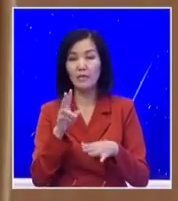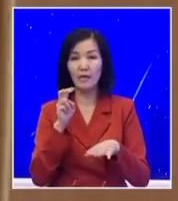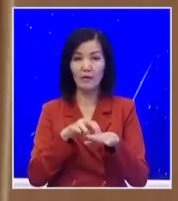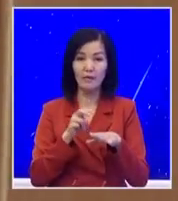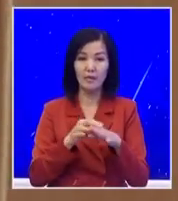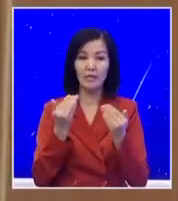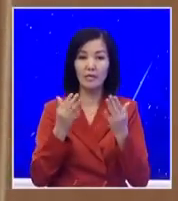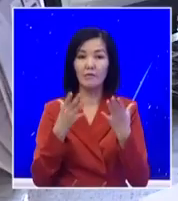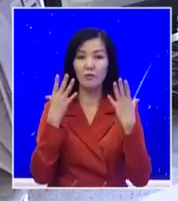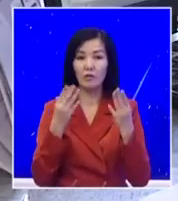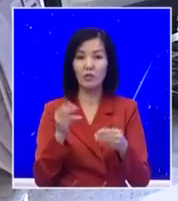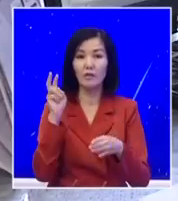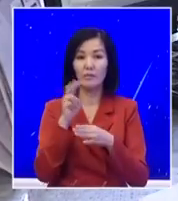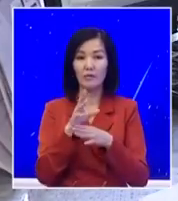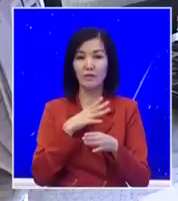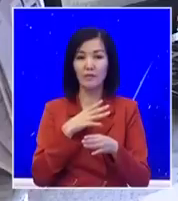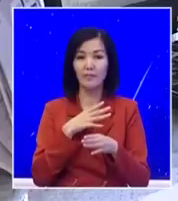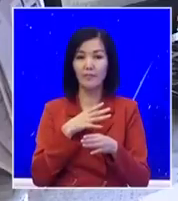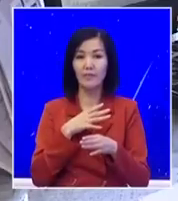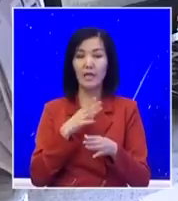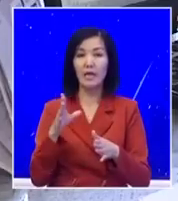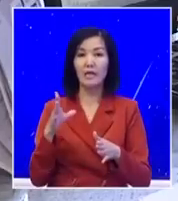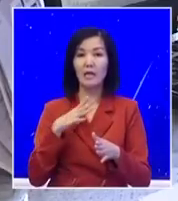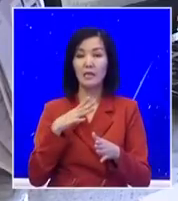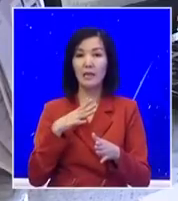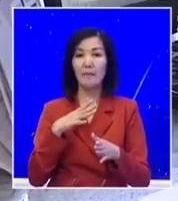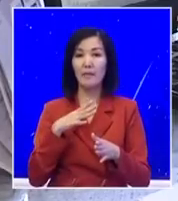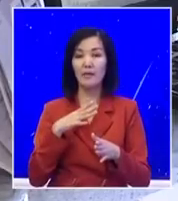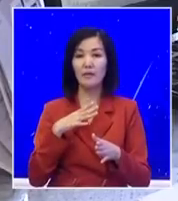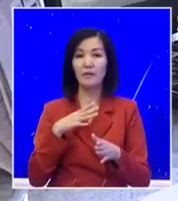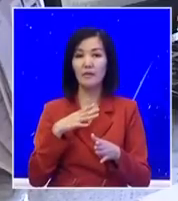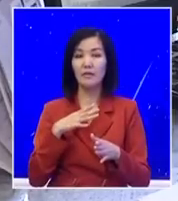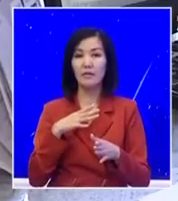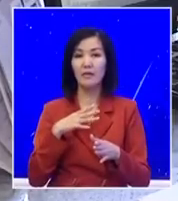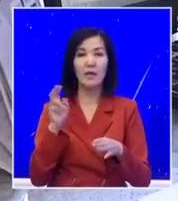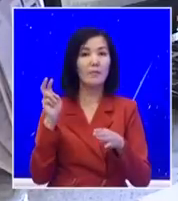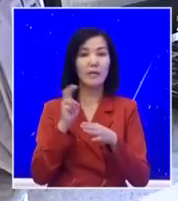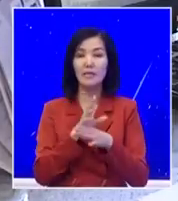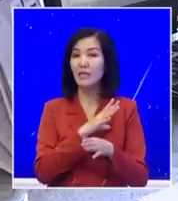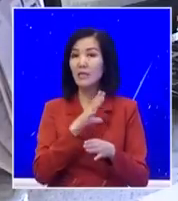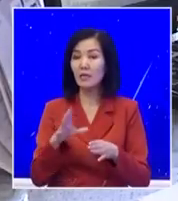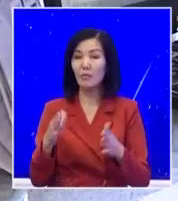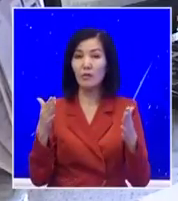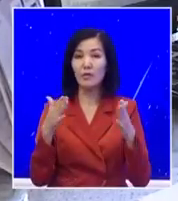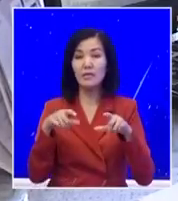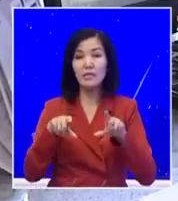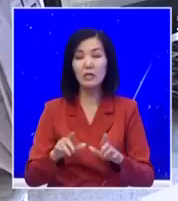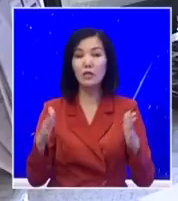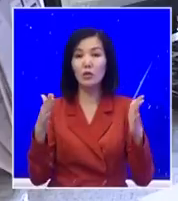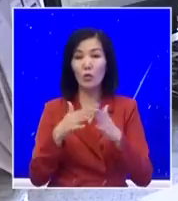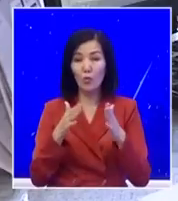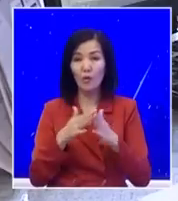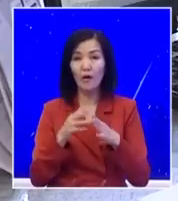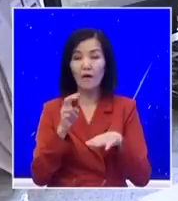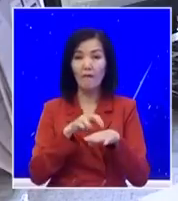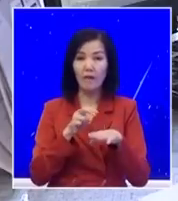прекращаются и по сегодняшний день. Когда было чрезвычайное положение, в поликлинике посетителей не было. Сидите дома, вызывайте врача на